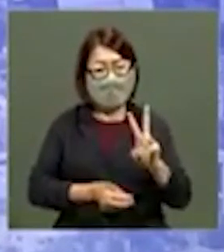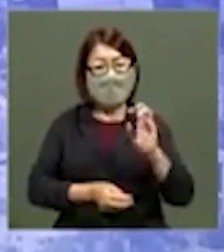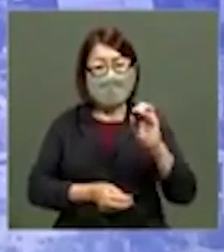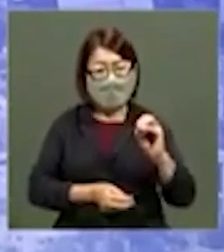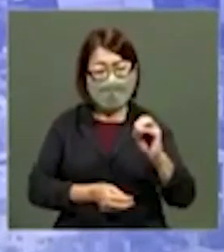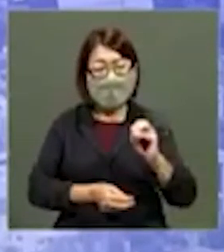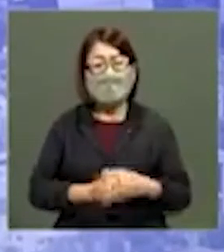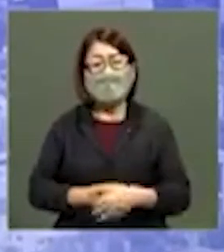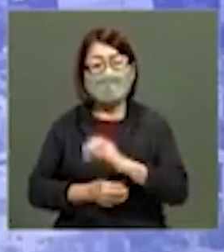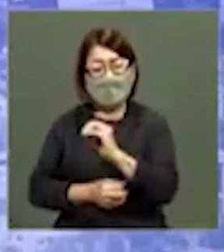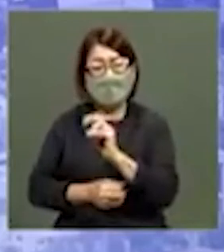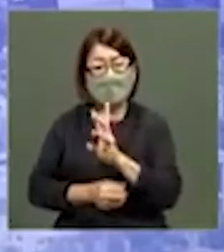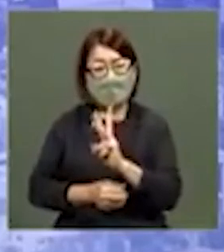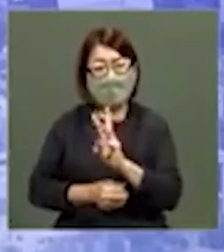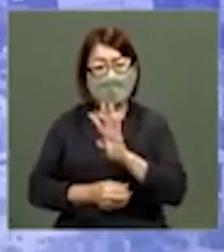064-805-2620